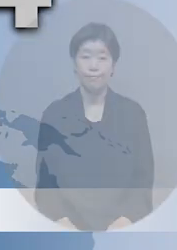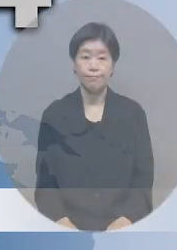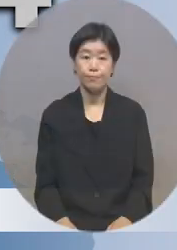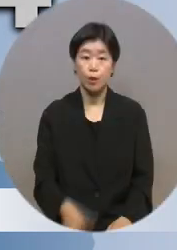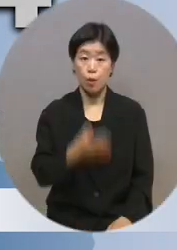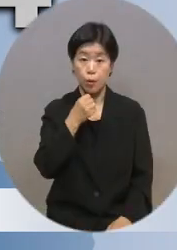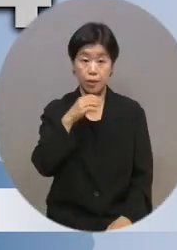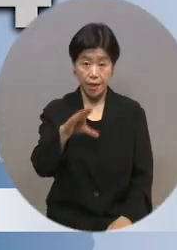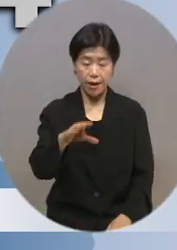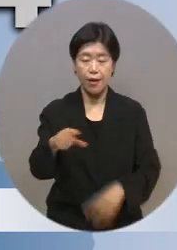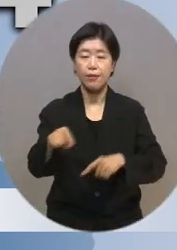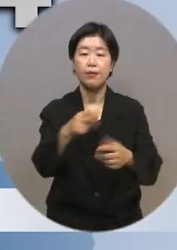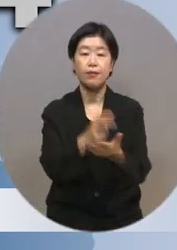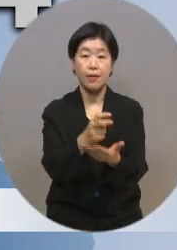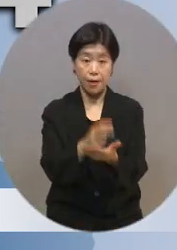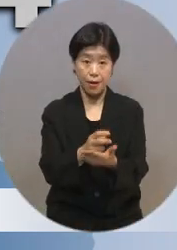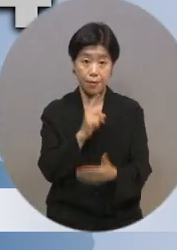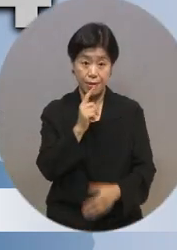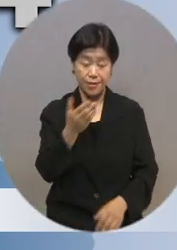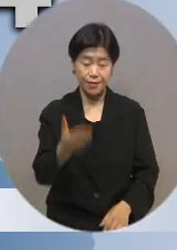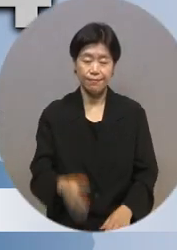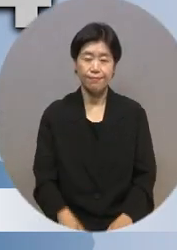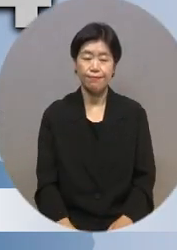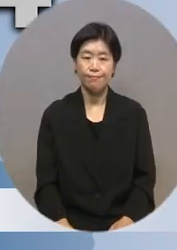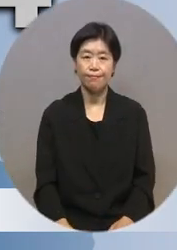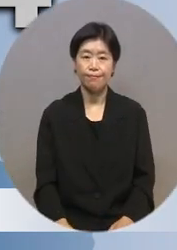이어서 복지계 정책 소식